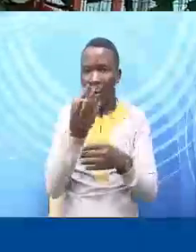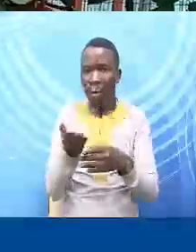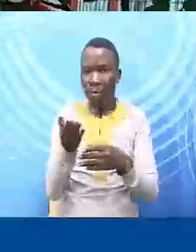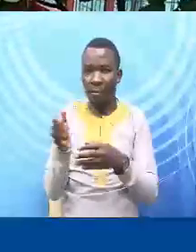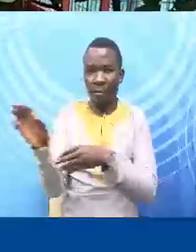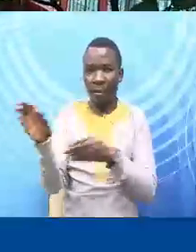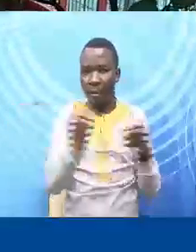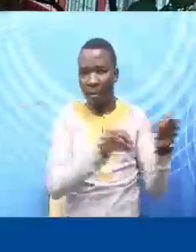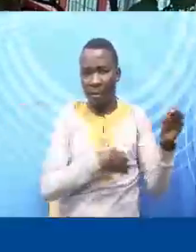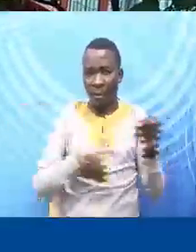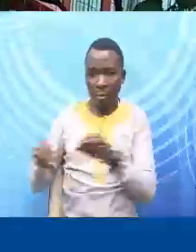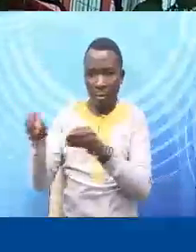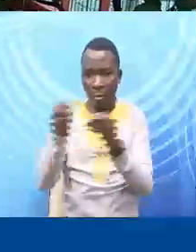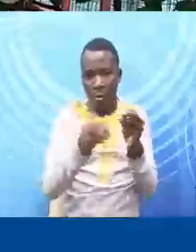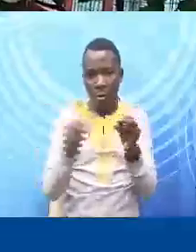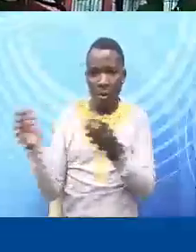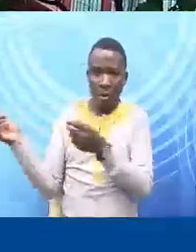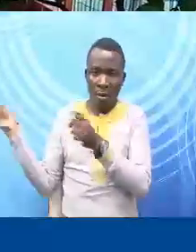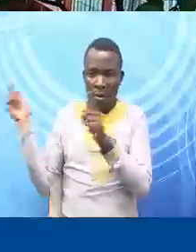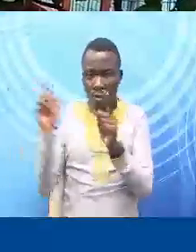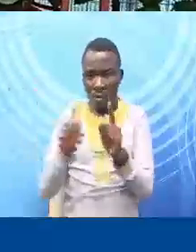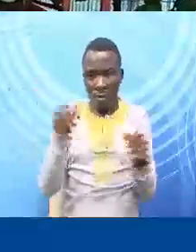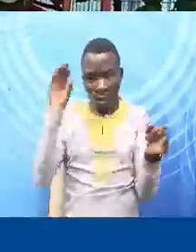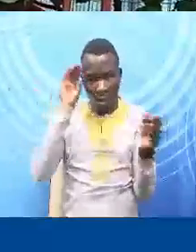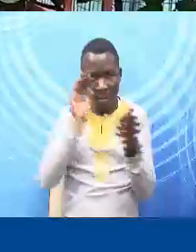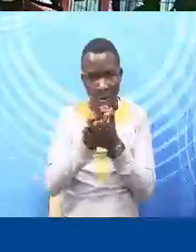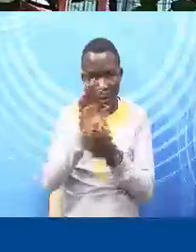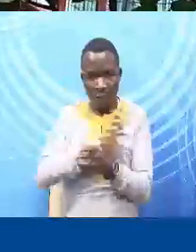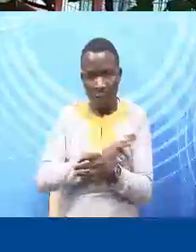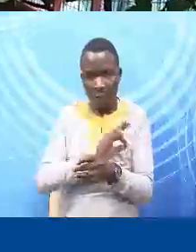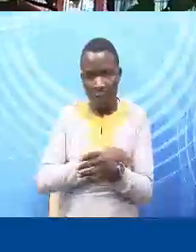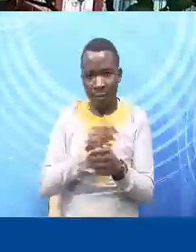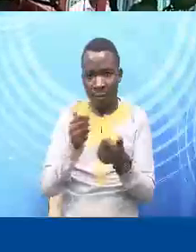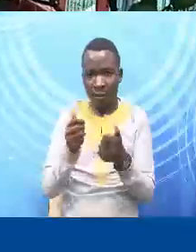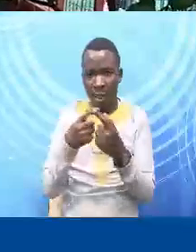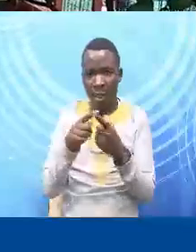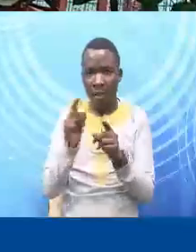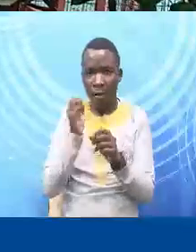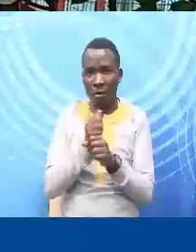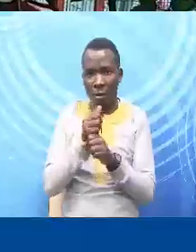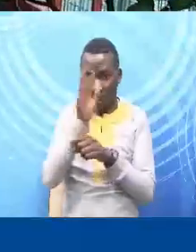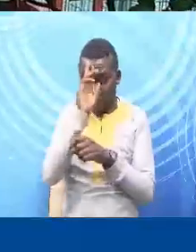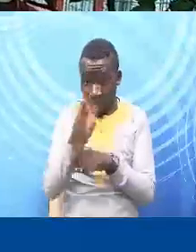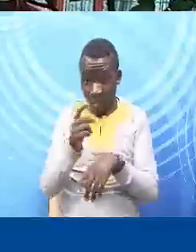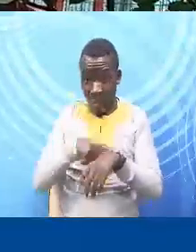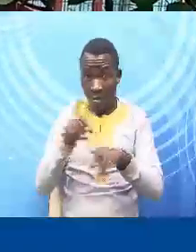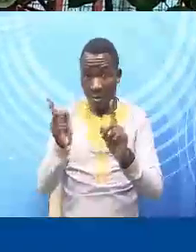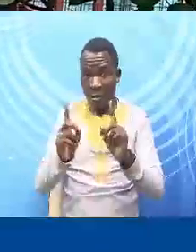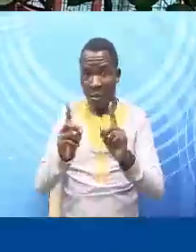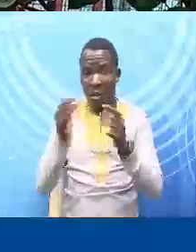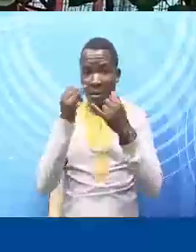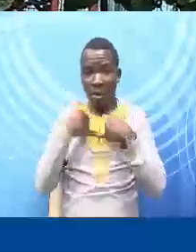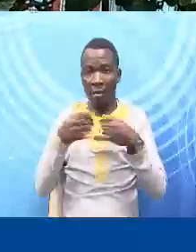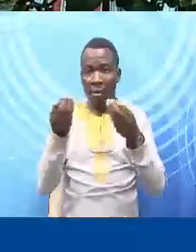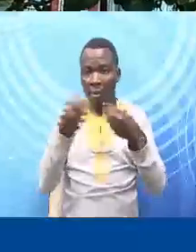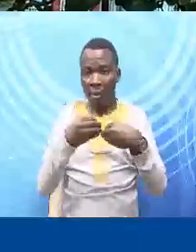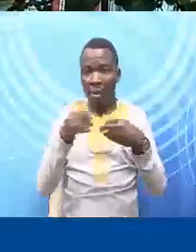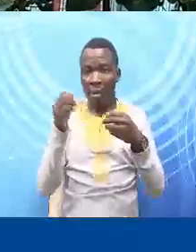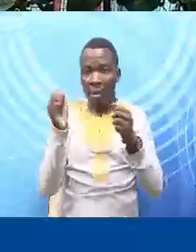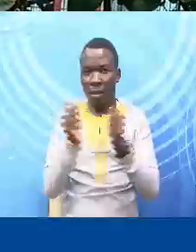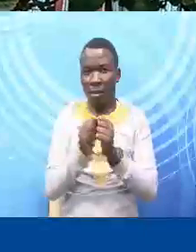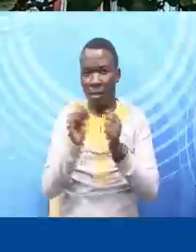gutya. Twajemo twebwe batwizeza kujya baduhenda, ariko nibadukorera igihe. Babe batubwiye ko bazaduhenda iminsi 15,